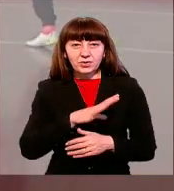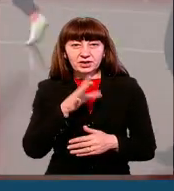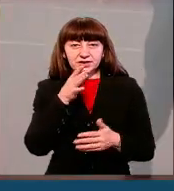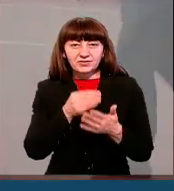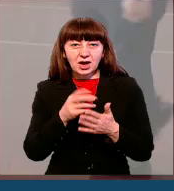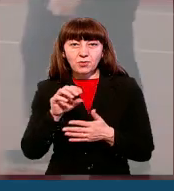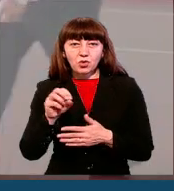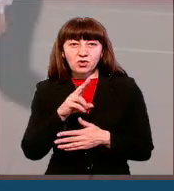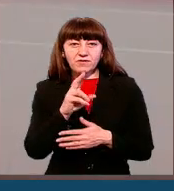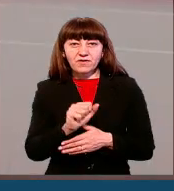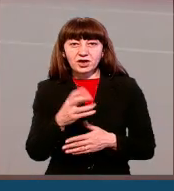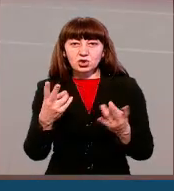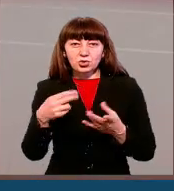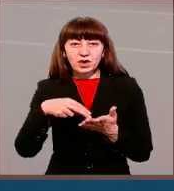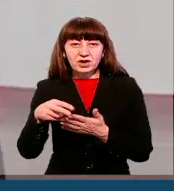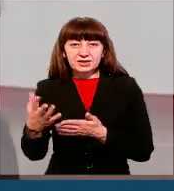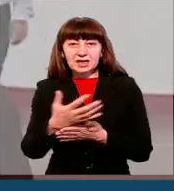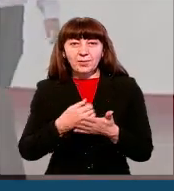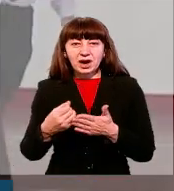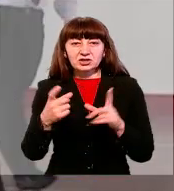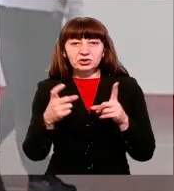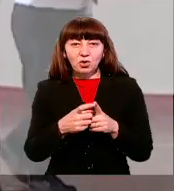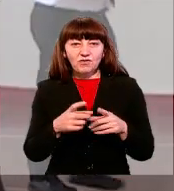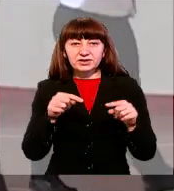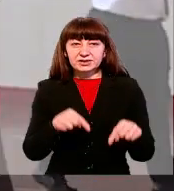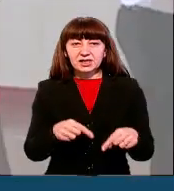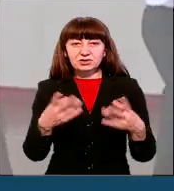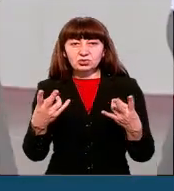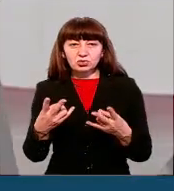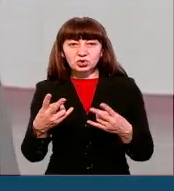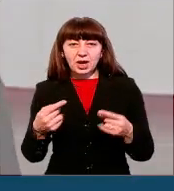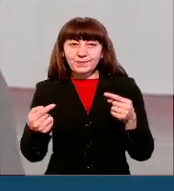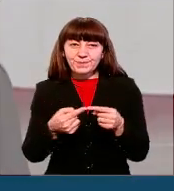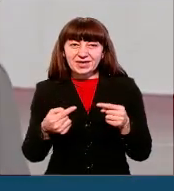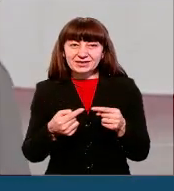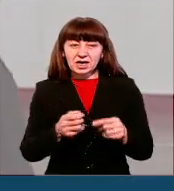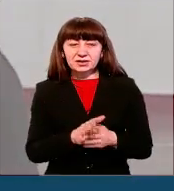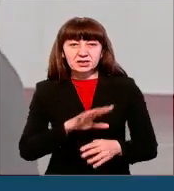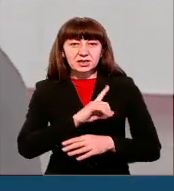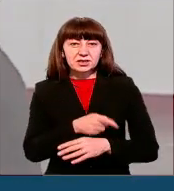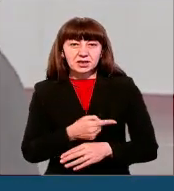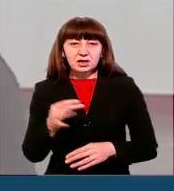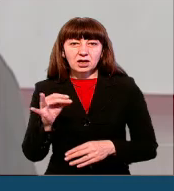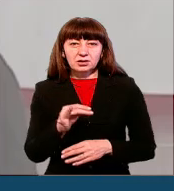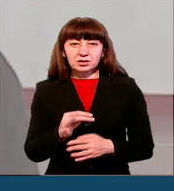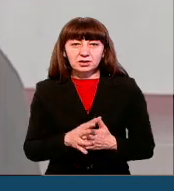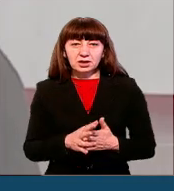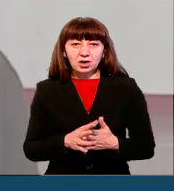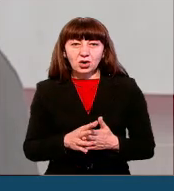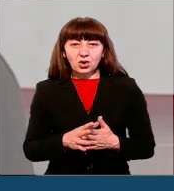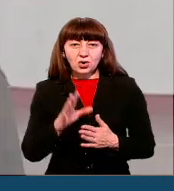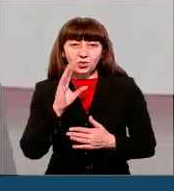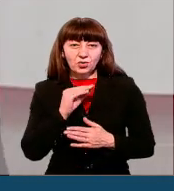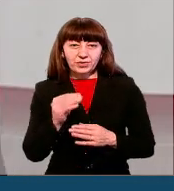буква, и нужно было выходить и собрать слово. Мне понравилось, что здесь нужна меткость, сила и